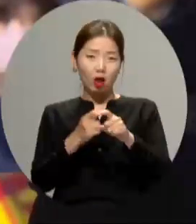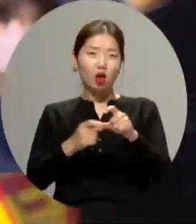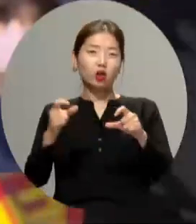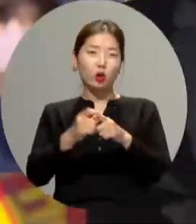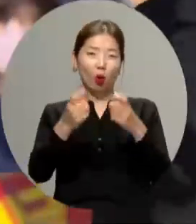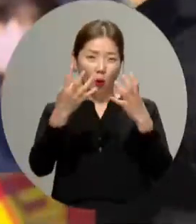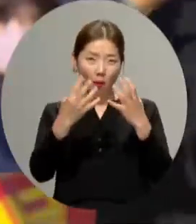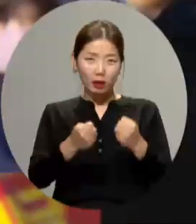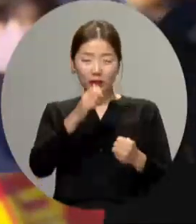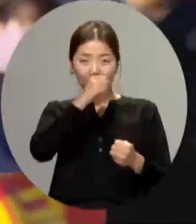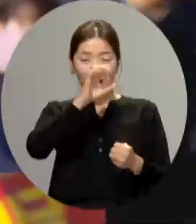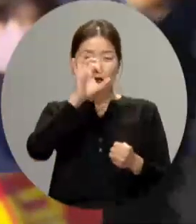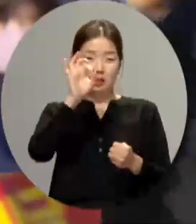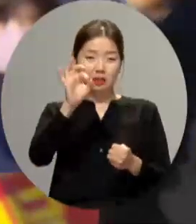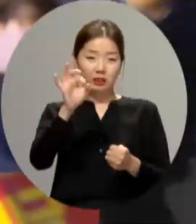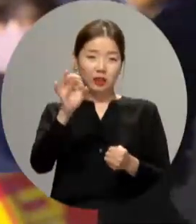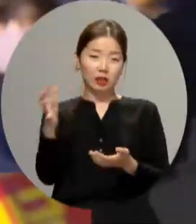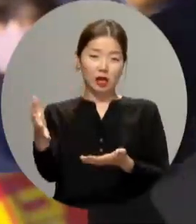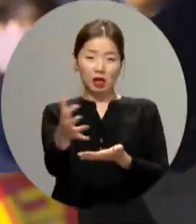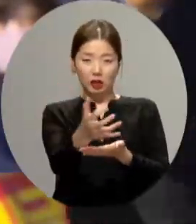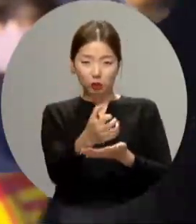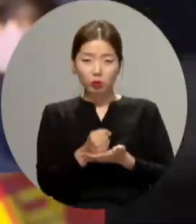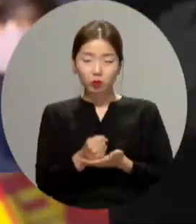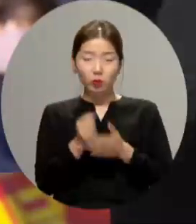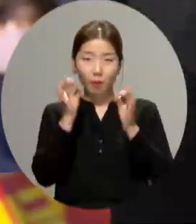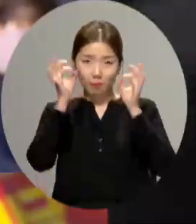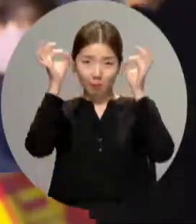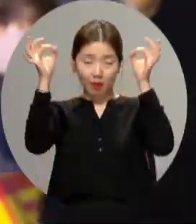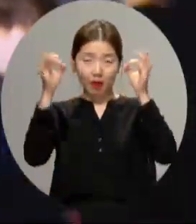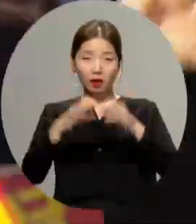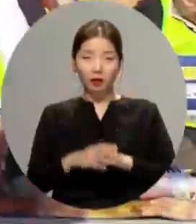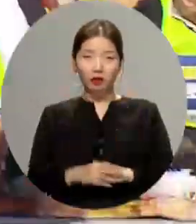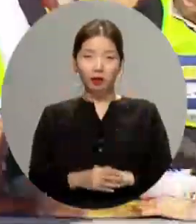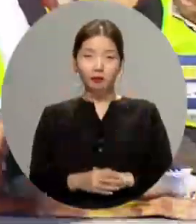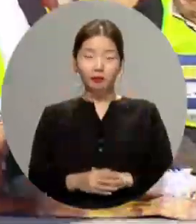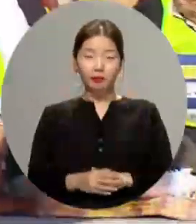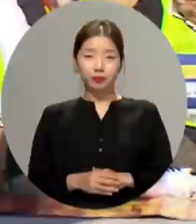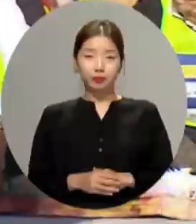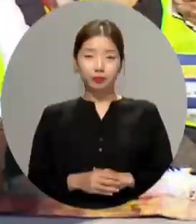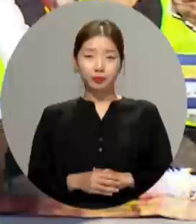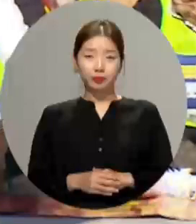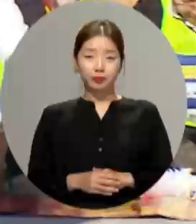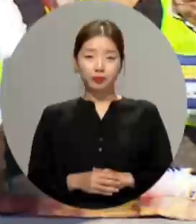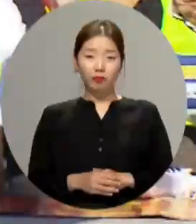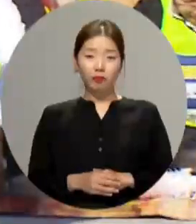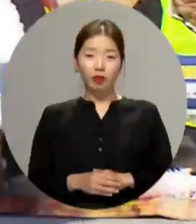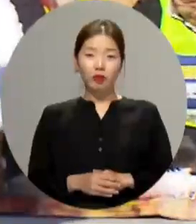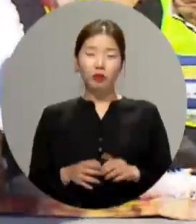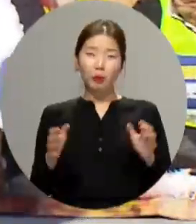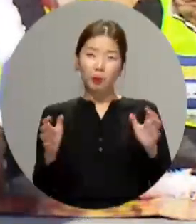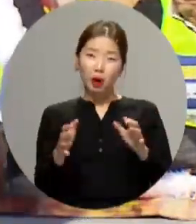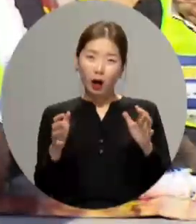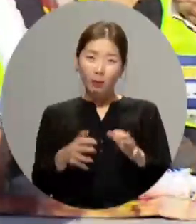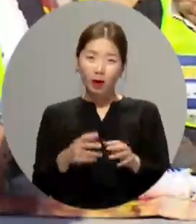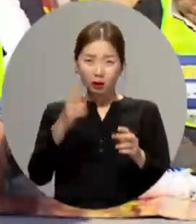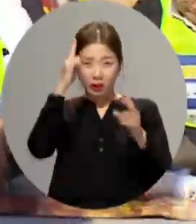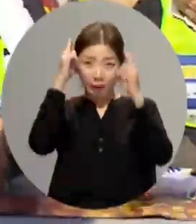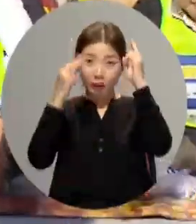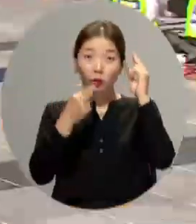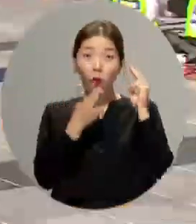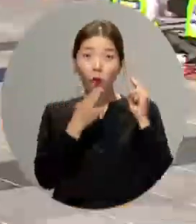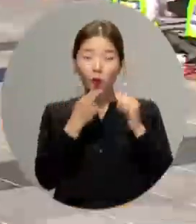삭감된 예산보다 더 많은 예산을 받을 수 있도록. 집회는 그동안 논의됐던 삭발식